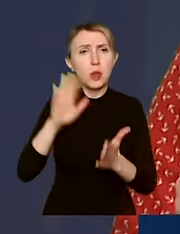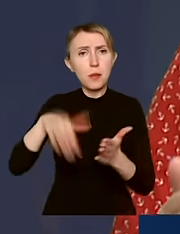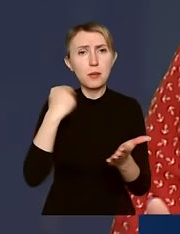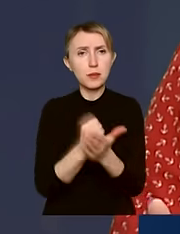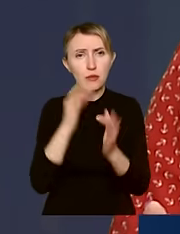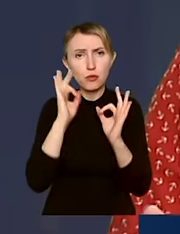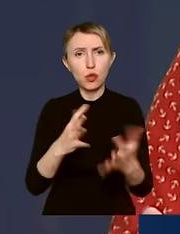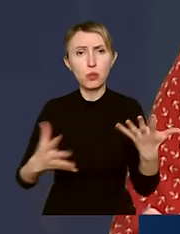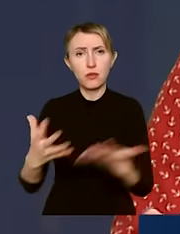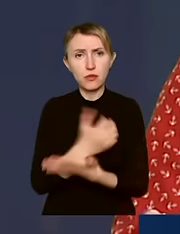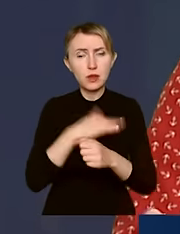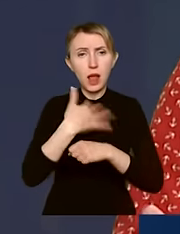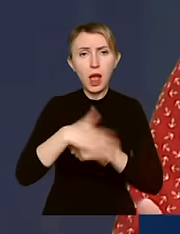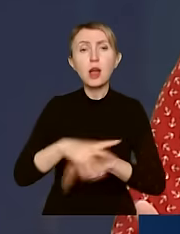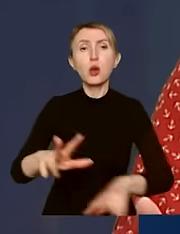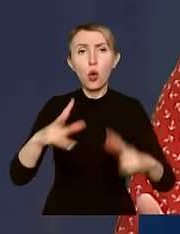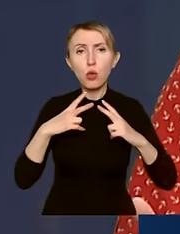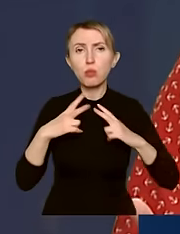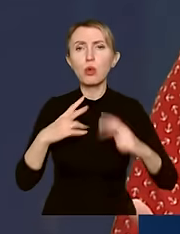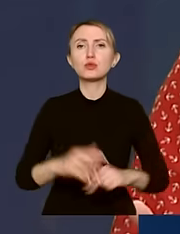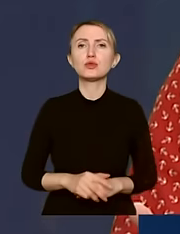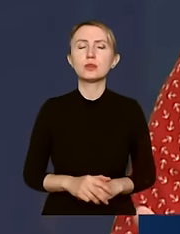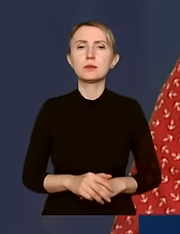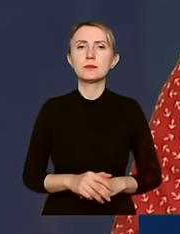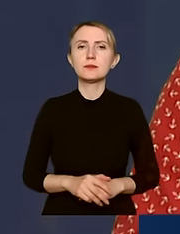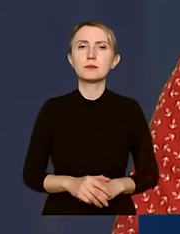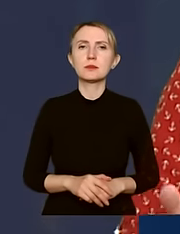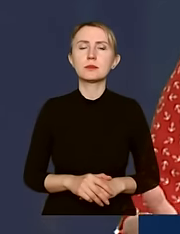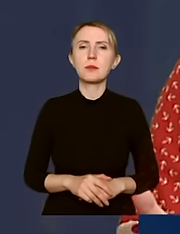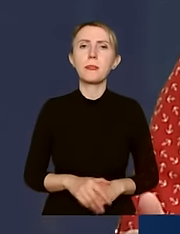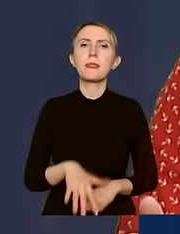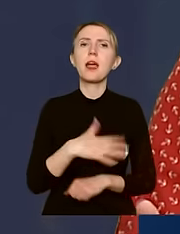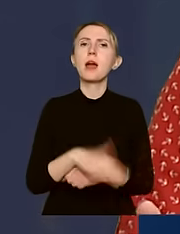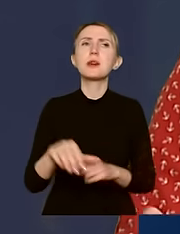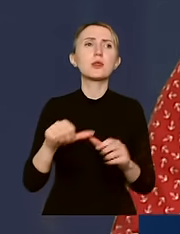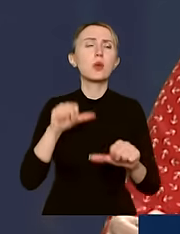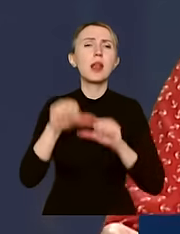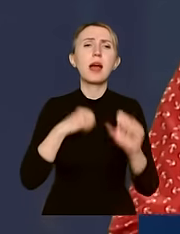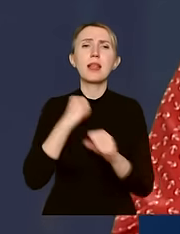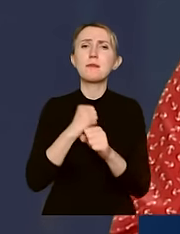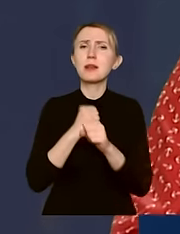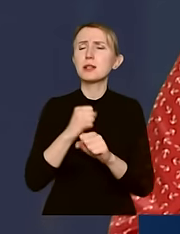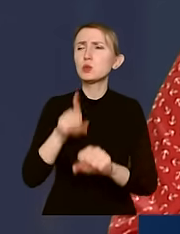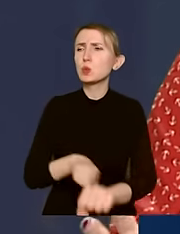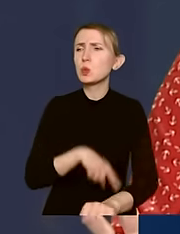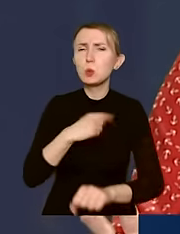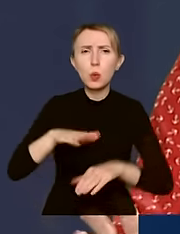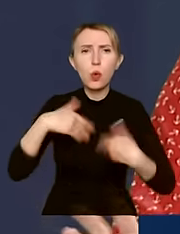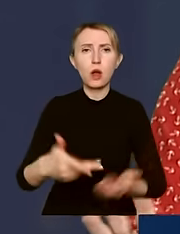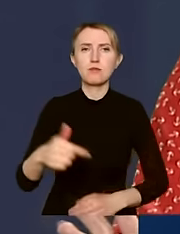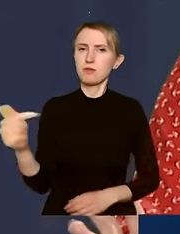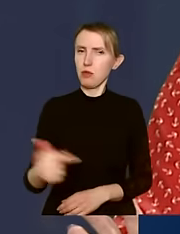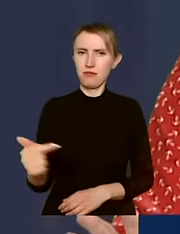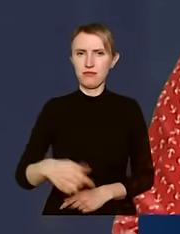wynagrodzenie, godny odpoczynek i ta po prostu emerytura stażowa za taki długi czas pracy. I wydaje mi się, że tutaj